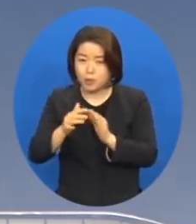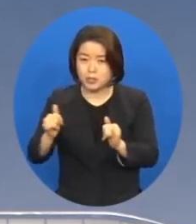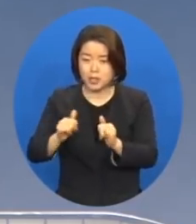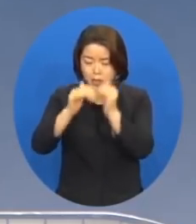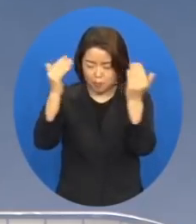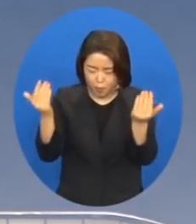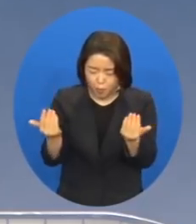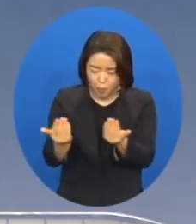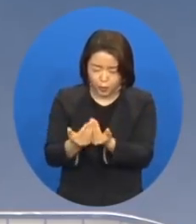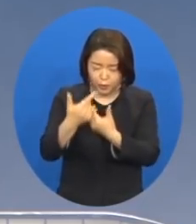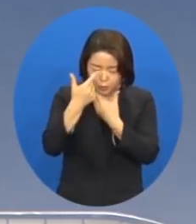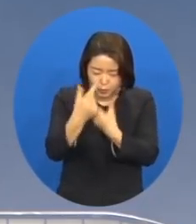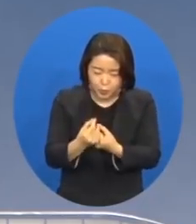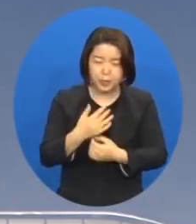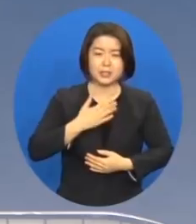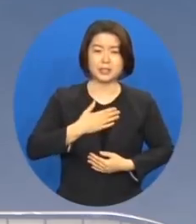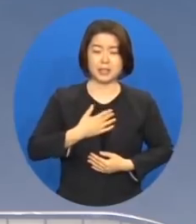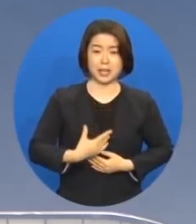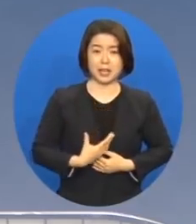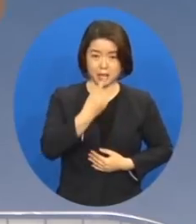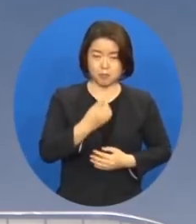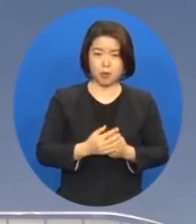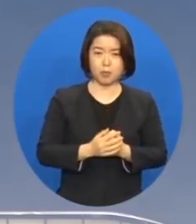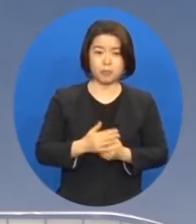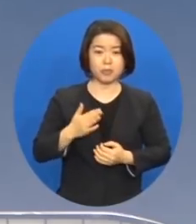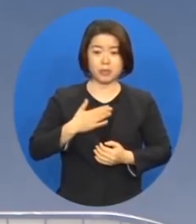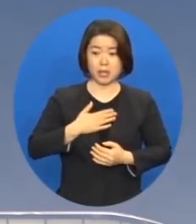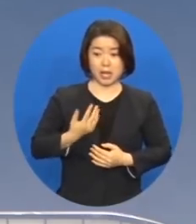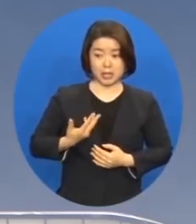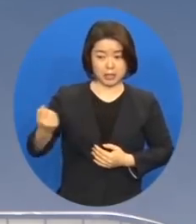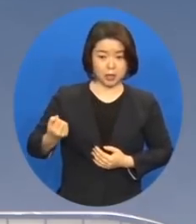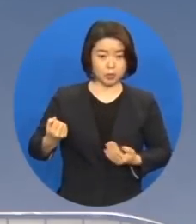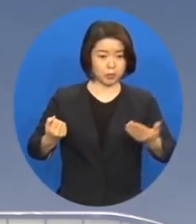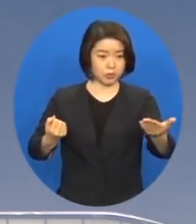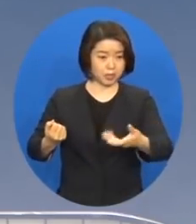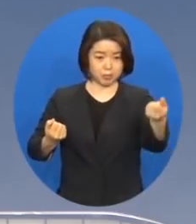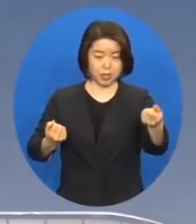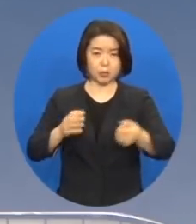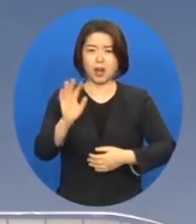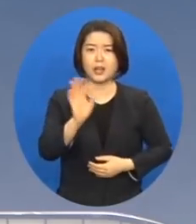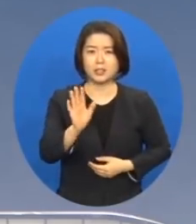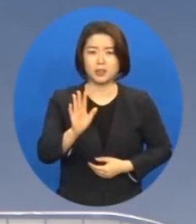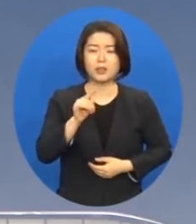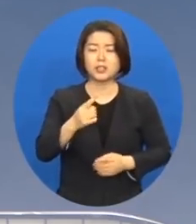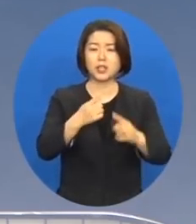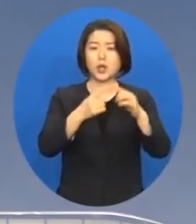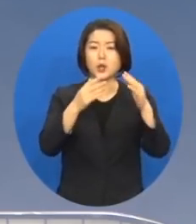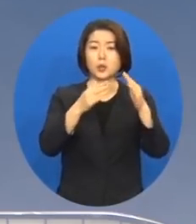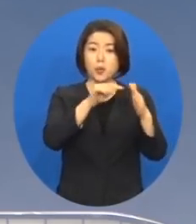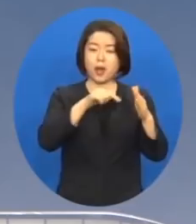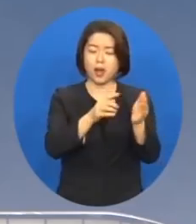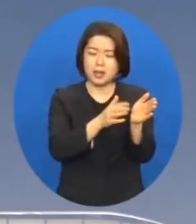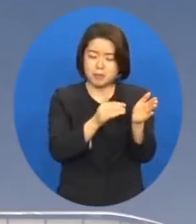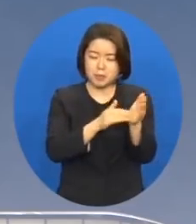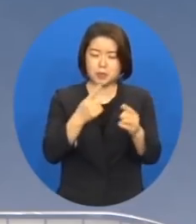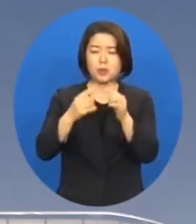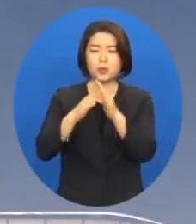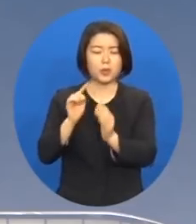몸이에요. 나 따로, 그 사람 따로 있는 게 아닙니다. 이것이 바로 교회의 비밀이고 교회의